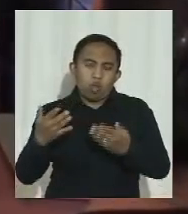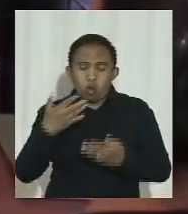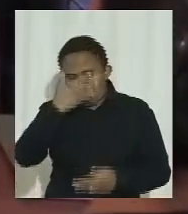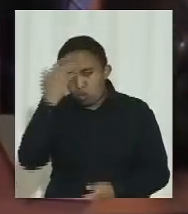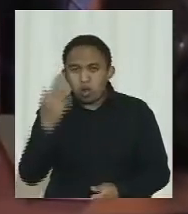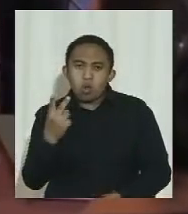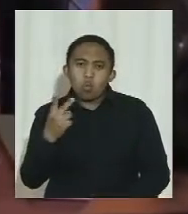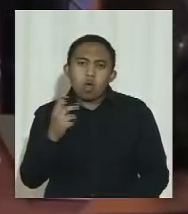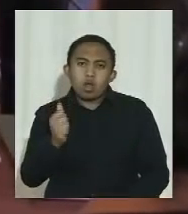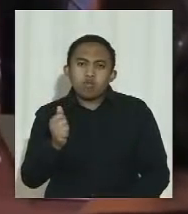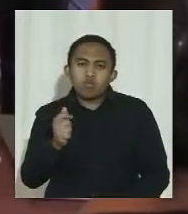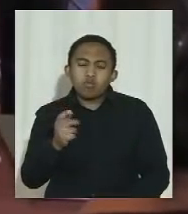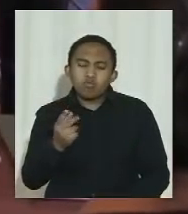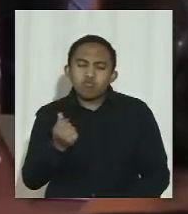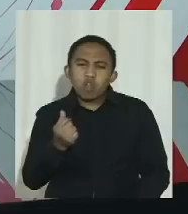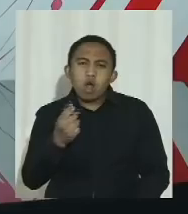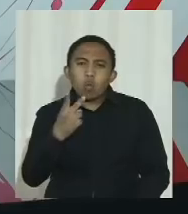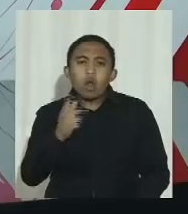tapitrisa ariary.